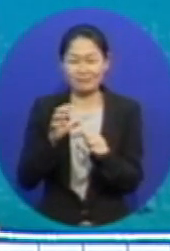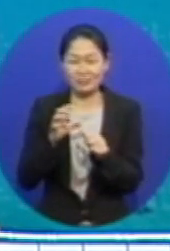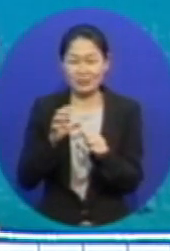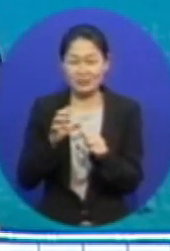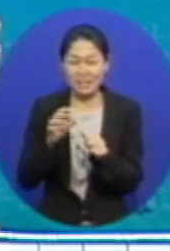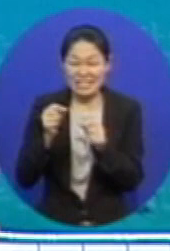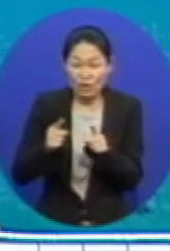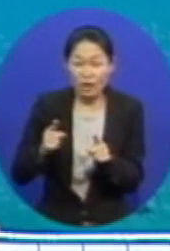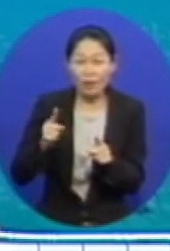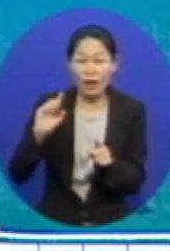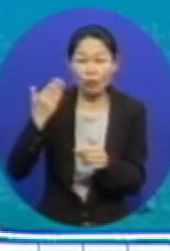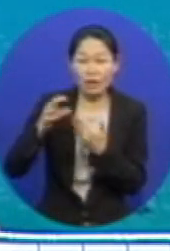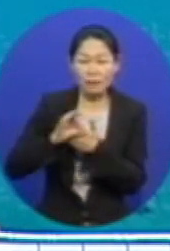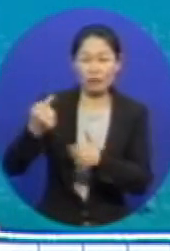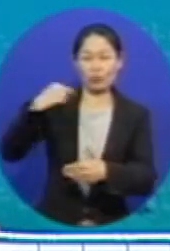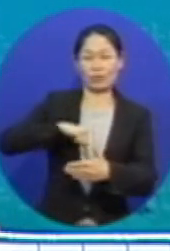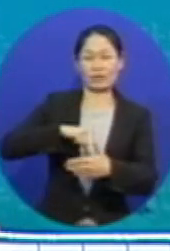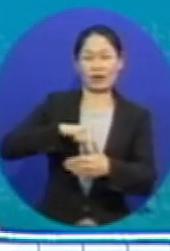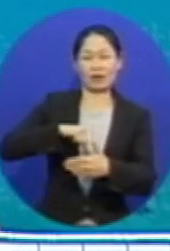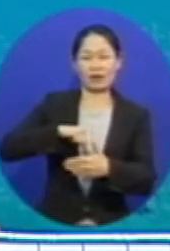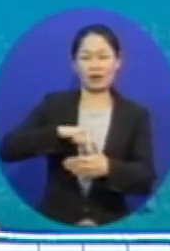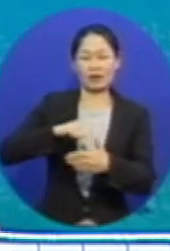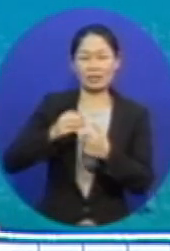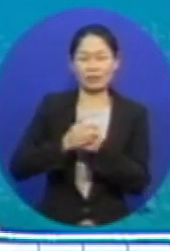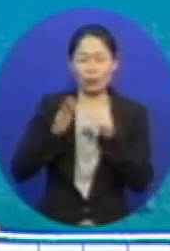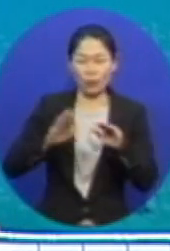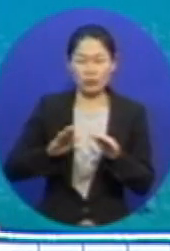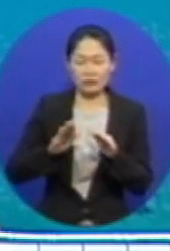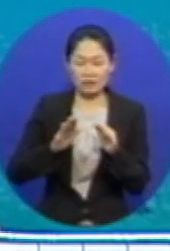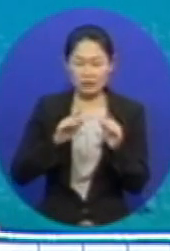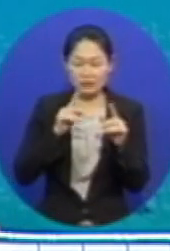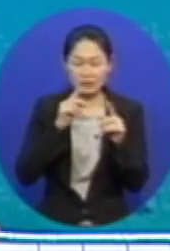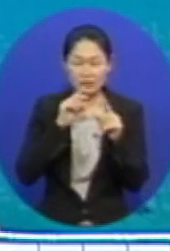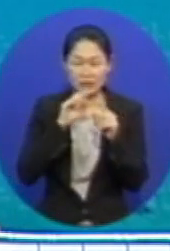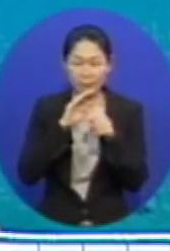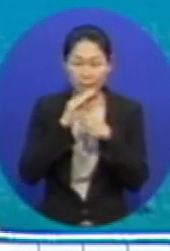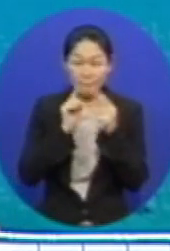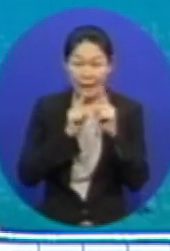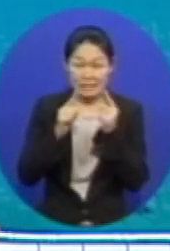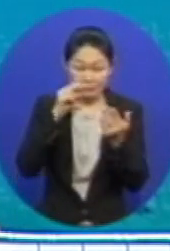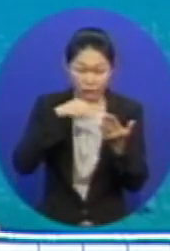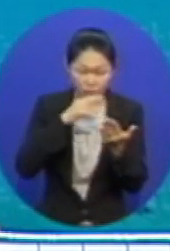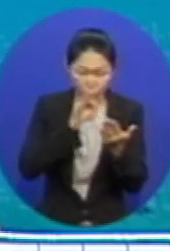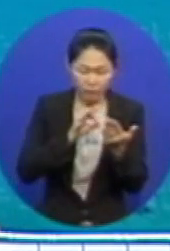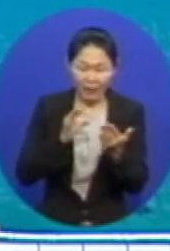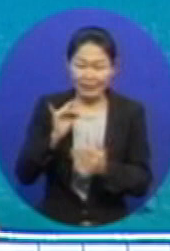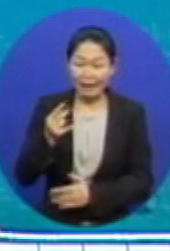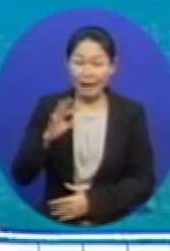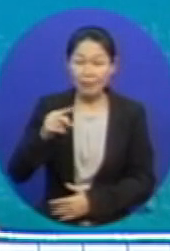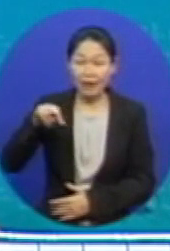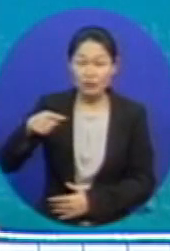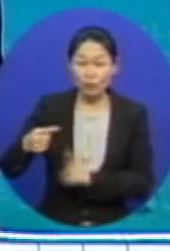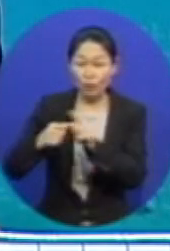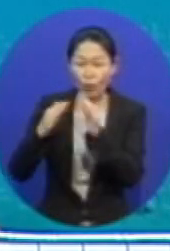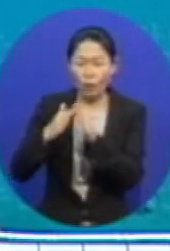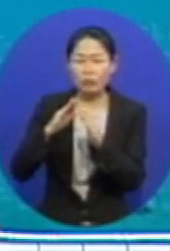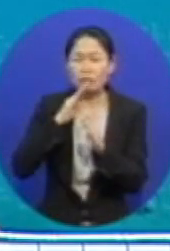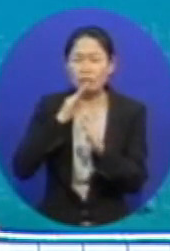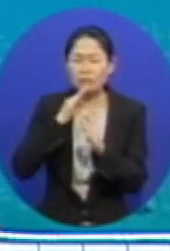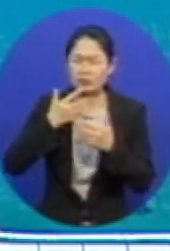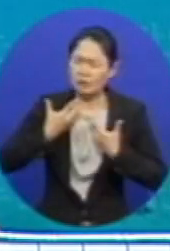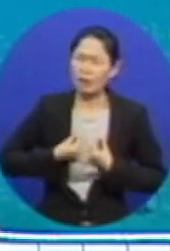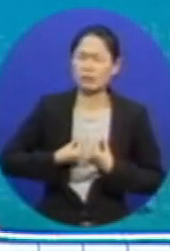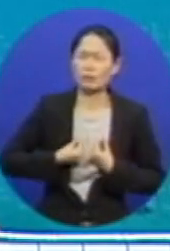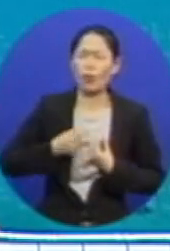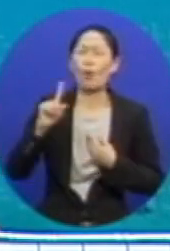들어와요 오늘 말씀을 읽어보면 앱에서 교회 교인들 진짜 실망 스러워요 아니 어떻게 예수